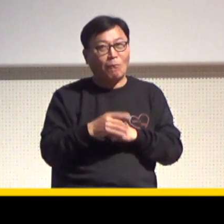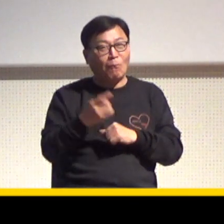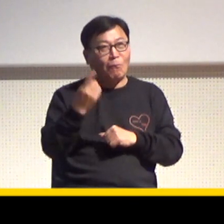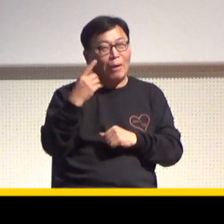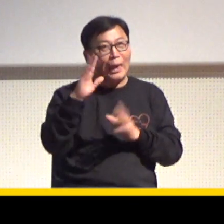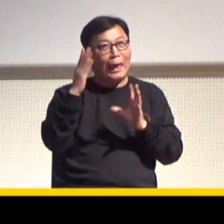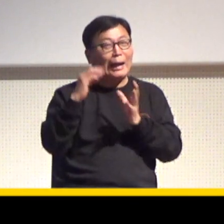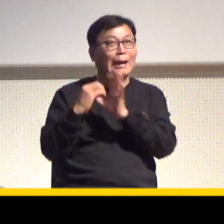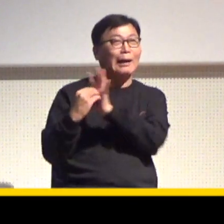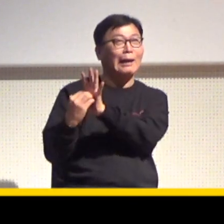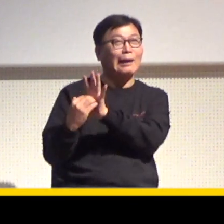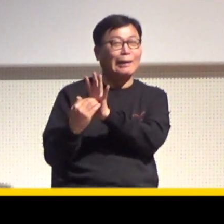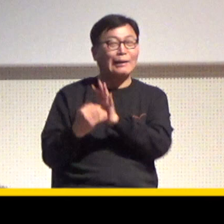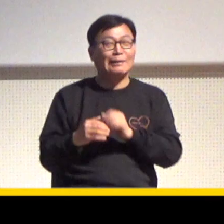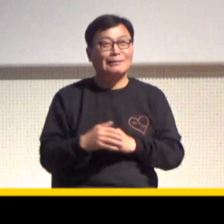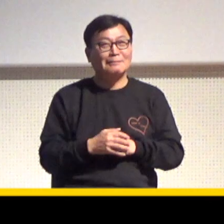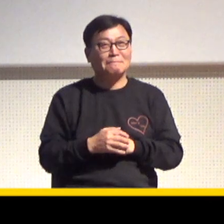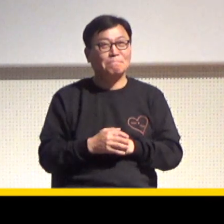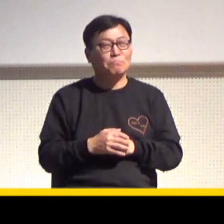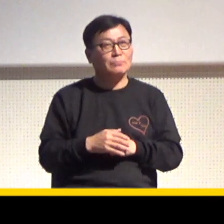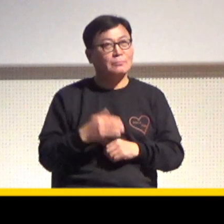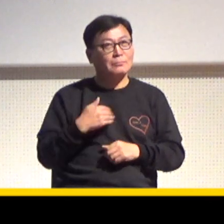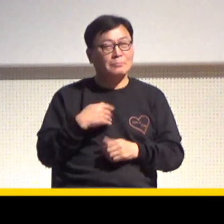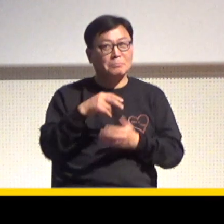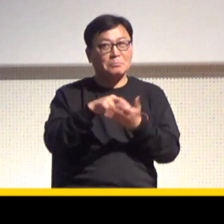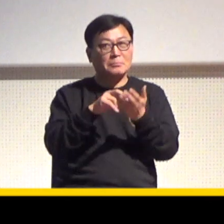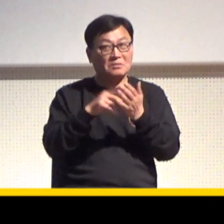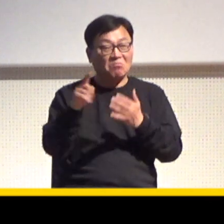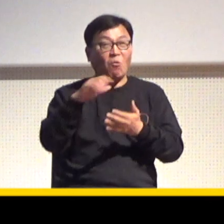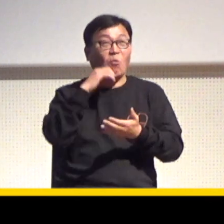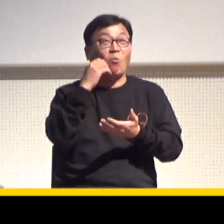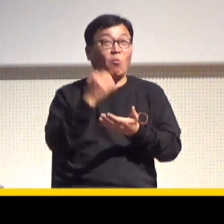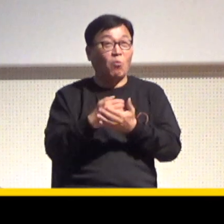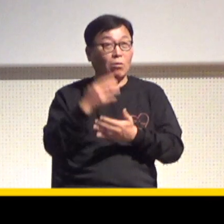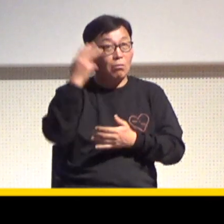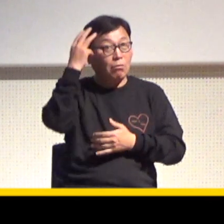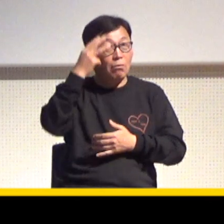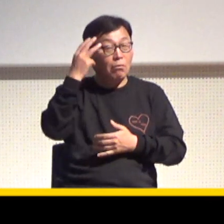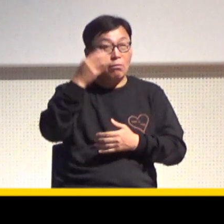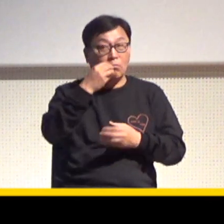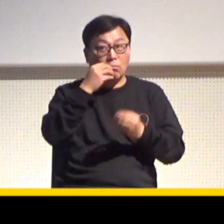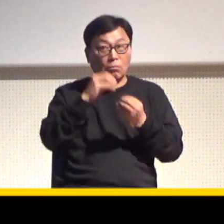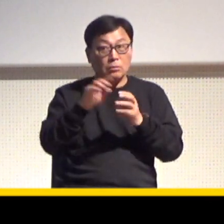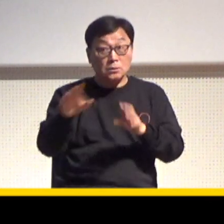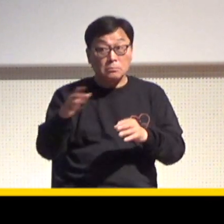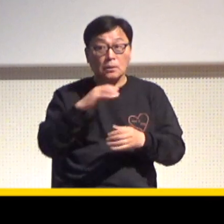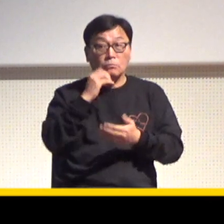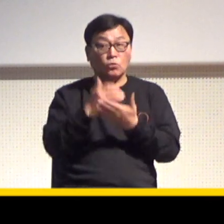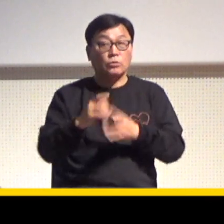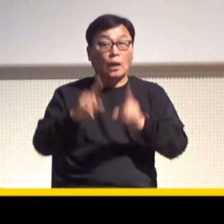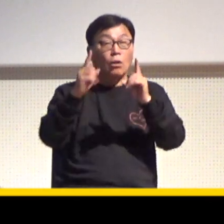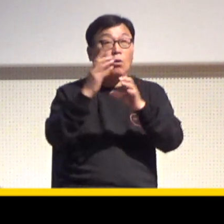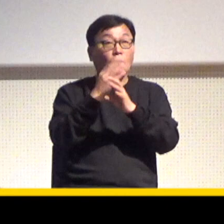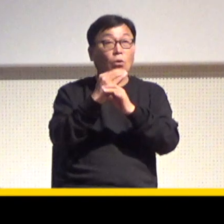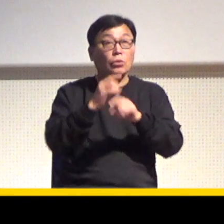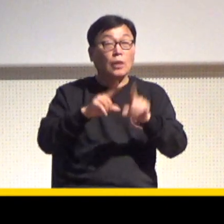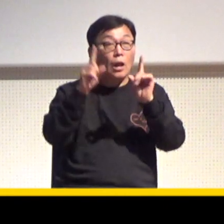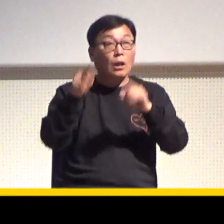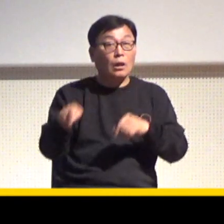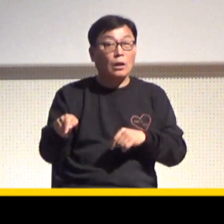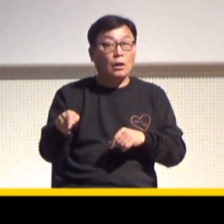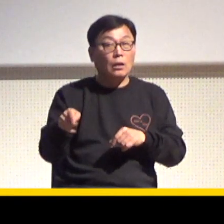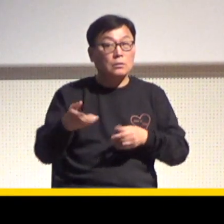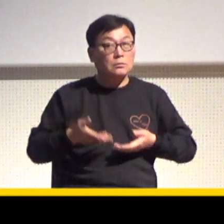그럴 수 어쨌든 저 같은 경우는 저 감격적인 전화 네. 전날이 무슨 날이었는지 아십니까? 그죠. 예,